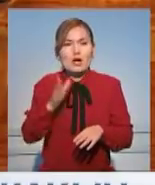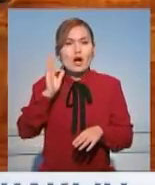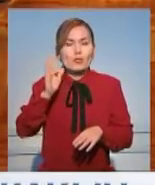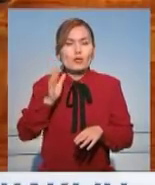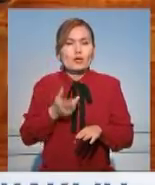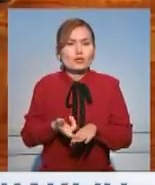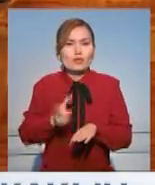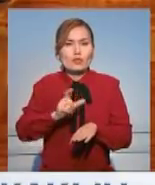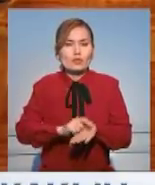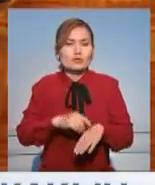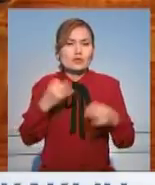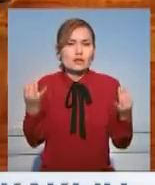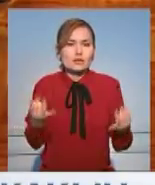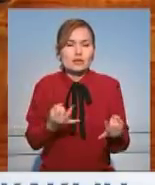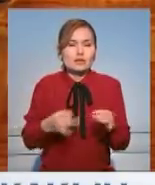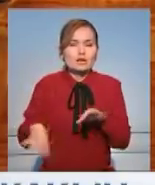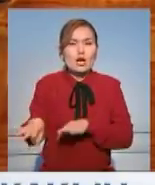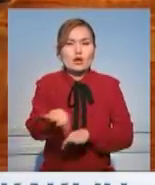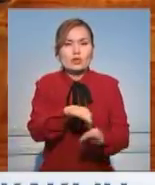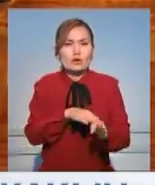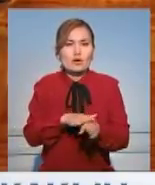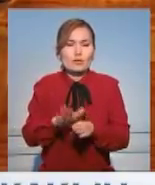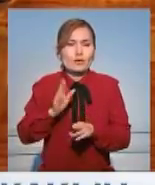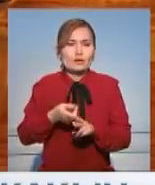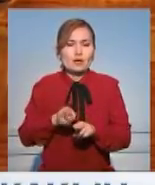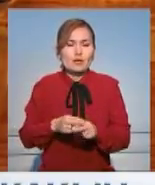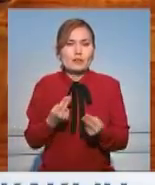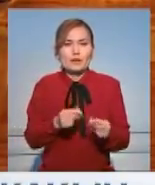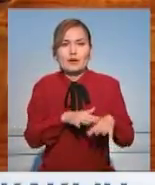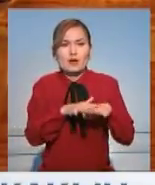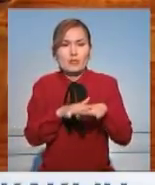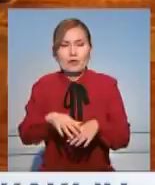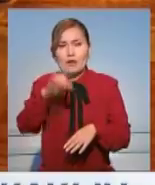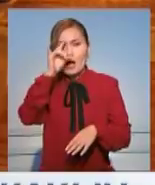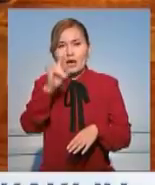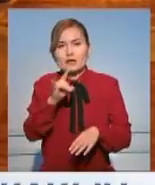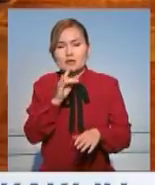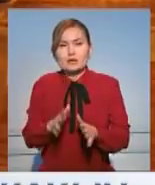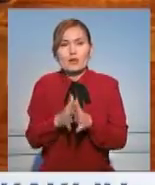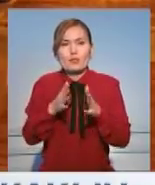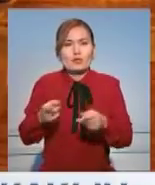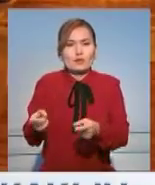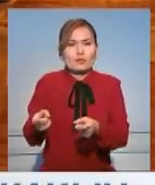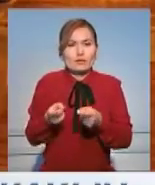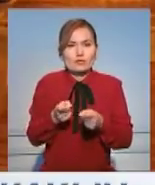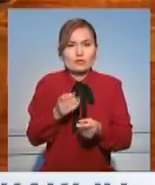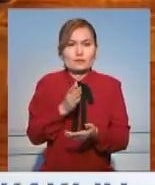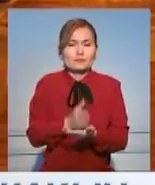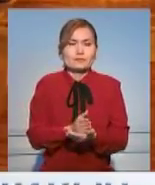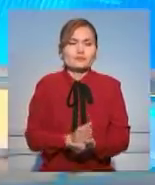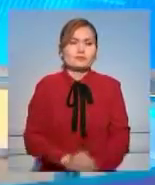Америкасының елдері және тағы да басқа мемлекеттер осы инвестицияны өздеріне тарту үшін бәсекеге түсіп жатыр.